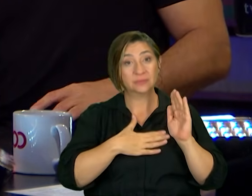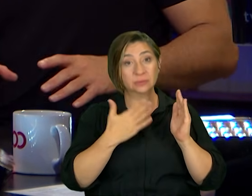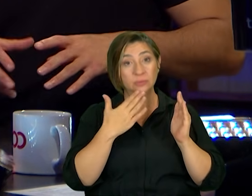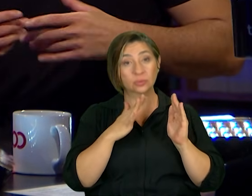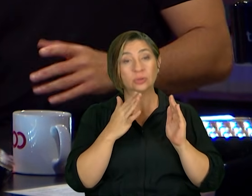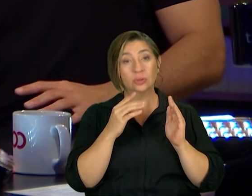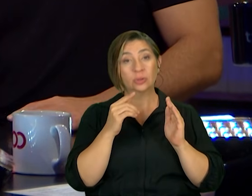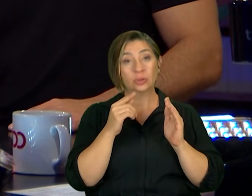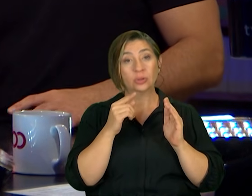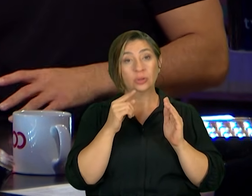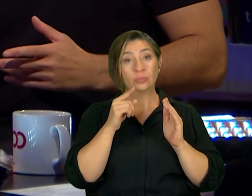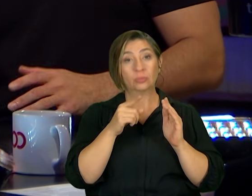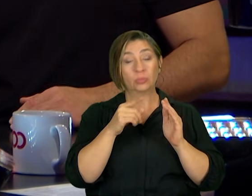kalmadınız.